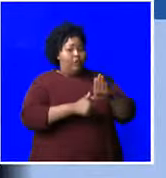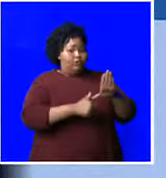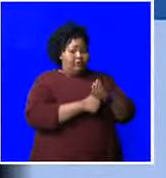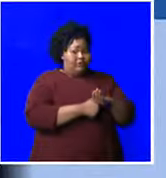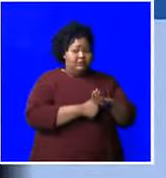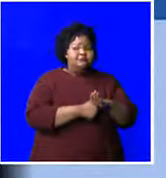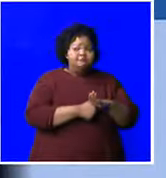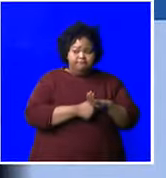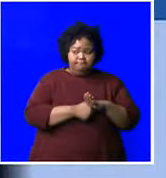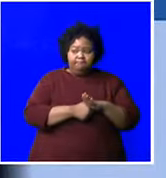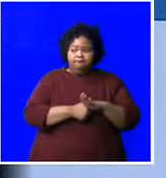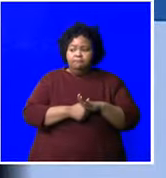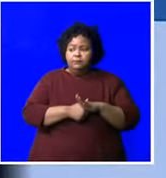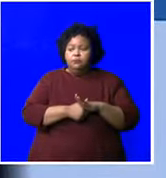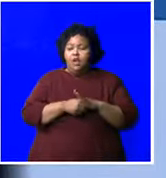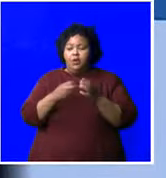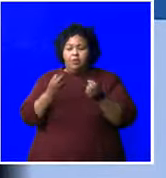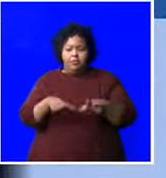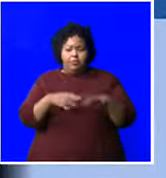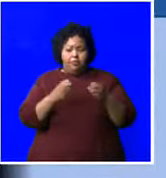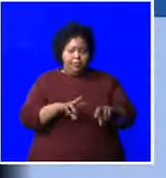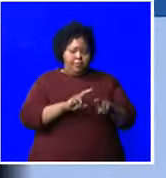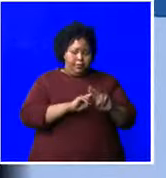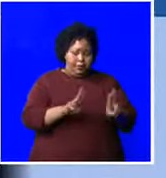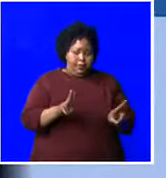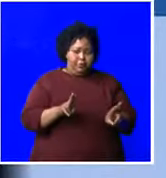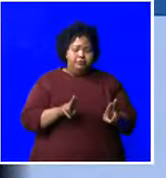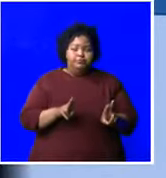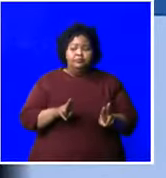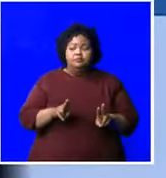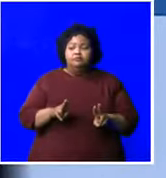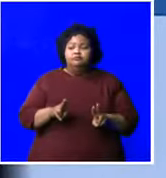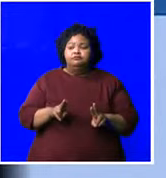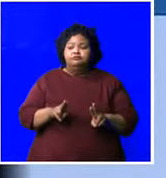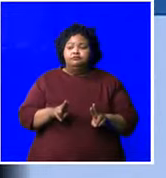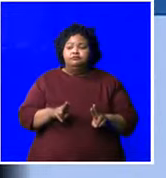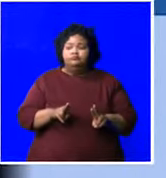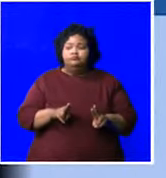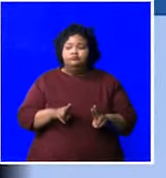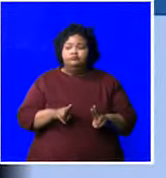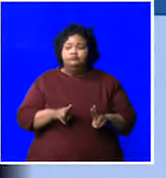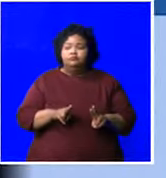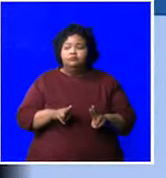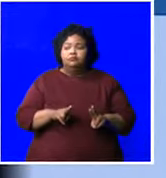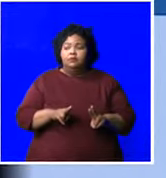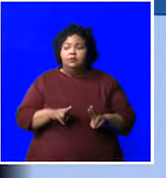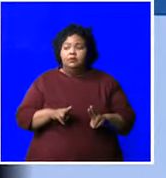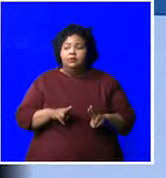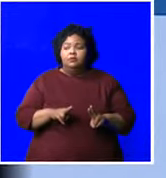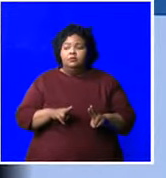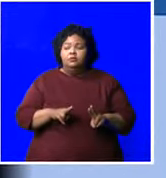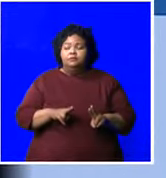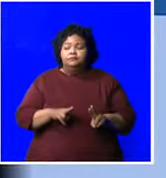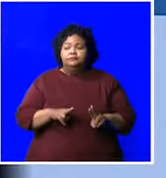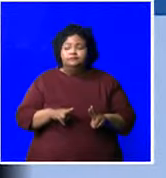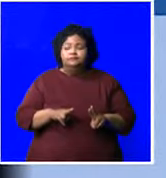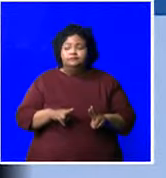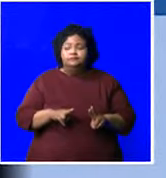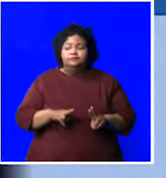ngiloko lesikudingako. Nako le ngakukhulumisa kuhulumende, ngibatshele ukuthi asikwende.